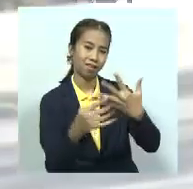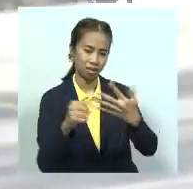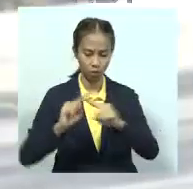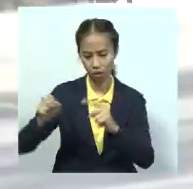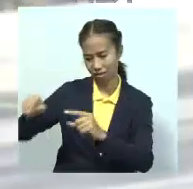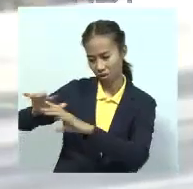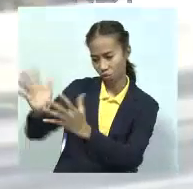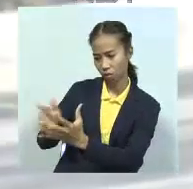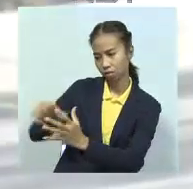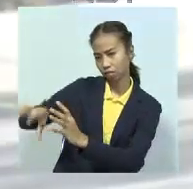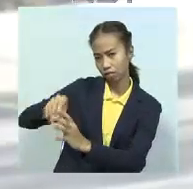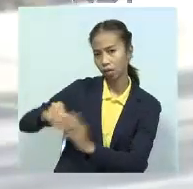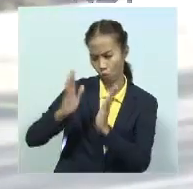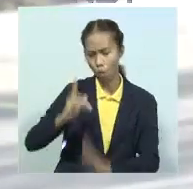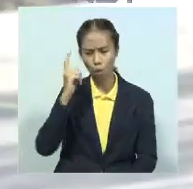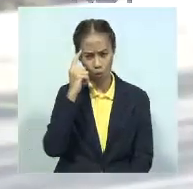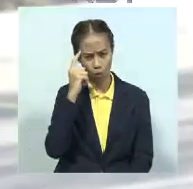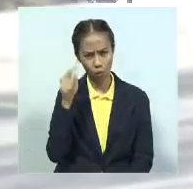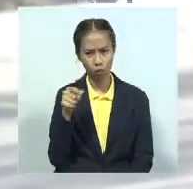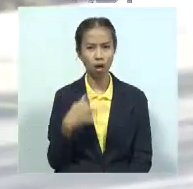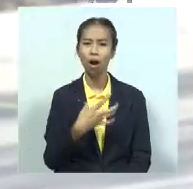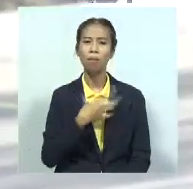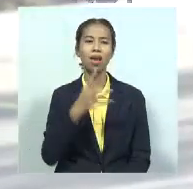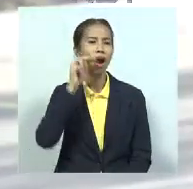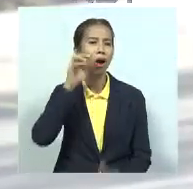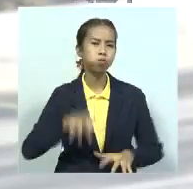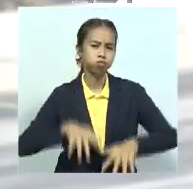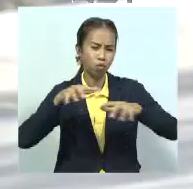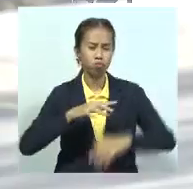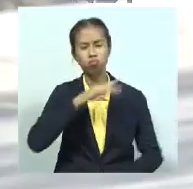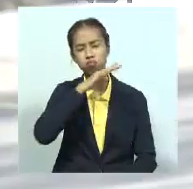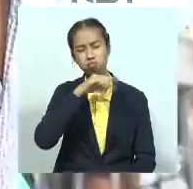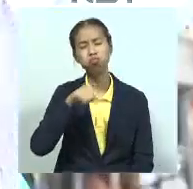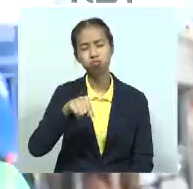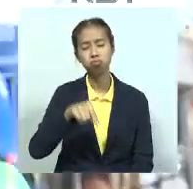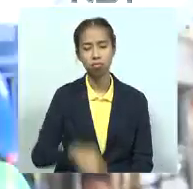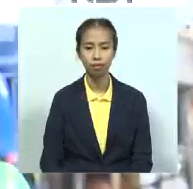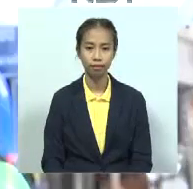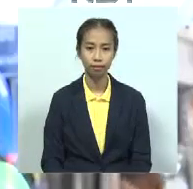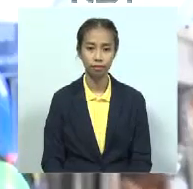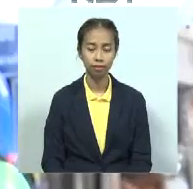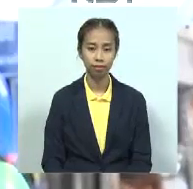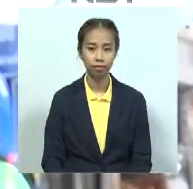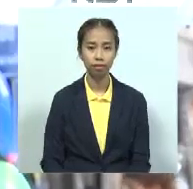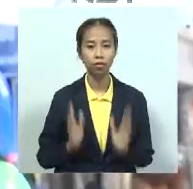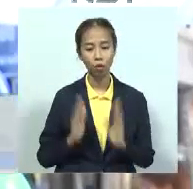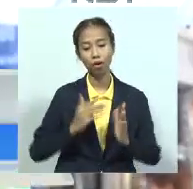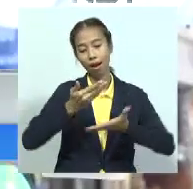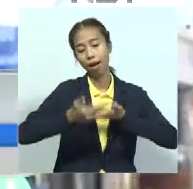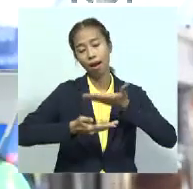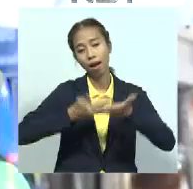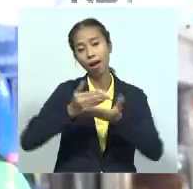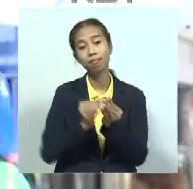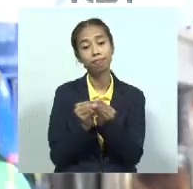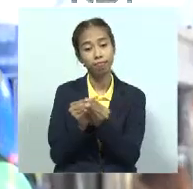ออกแต่โดยมากคนจะล้วงเยอะนะเขาก็ไม่อยากให้น้ำท่วมไงมันโจดแฉะเถอะ คนที่ขายพวกกับข้าว